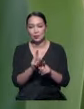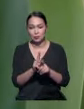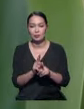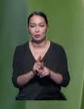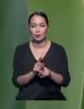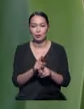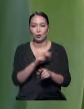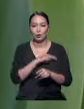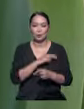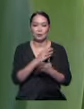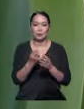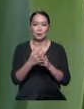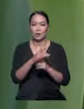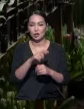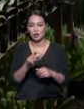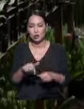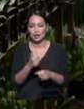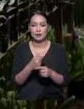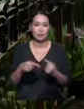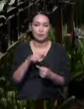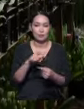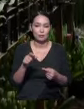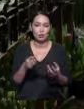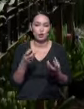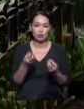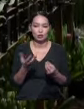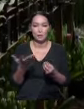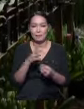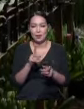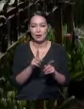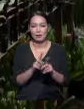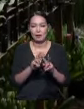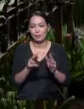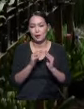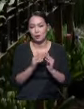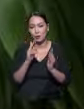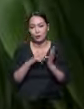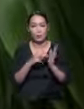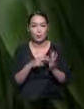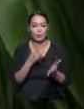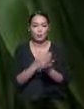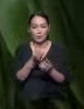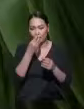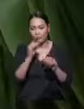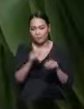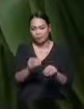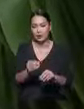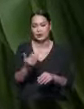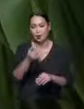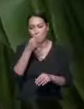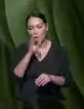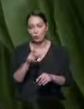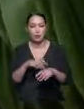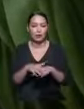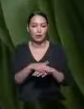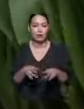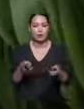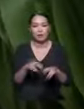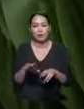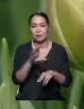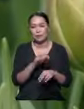человек. В планах у предпринимателя построить еще 5 таких теплиц. А так как тюльпаны – это занятие сезонное, в остальные